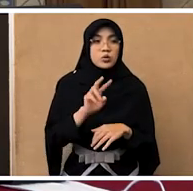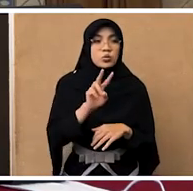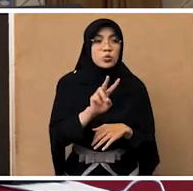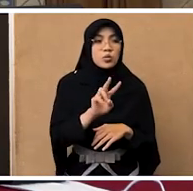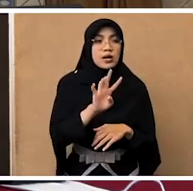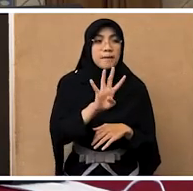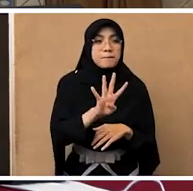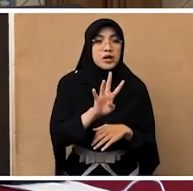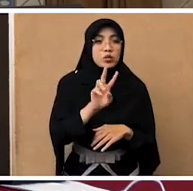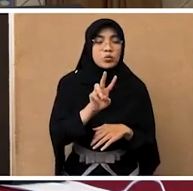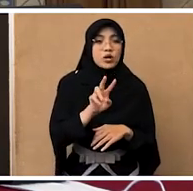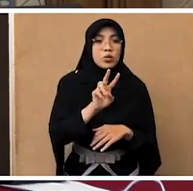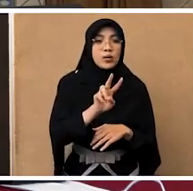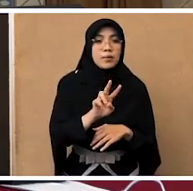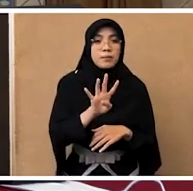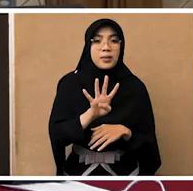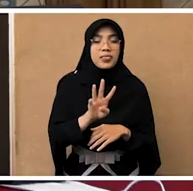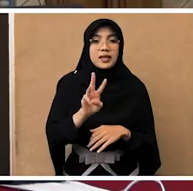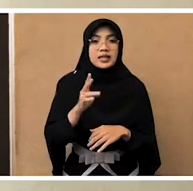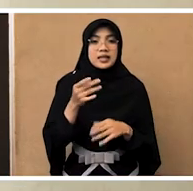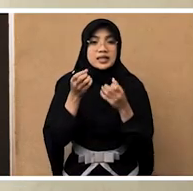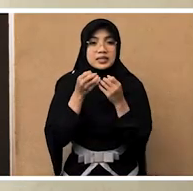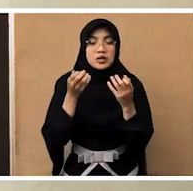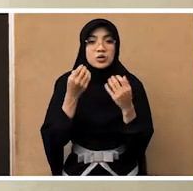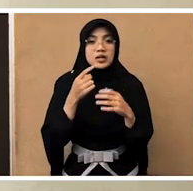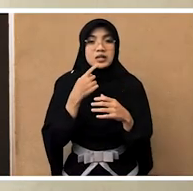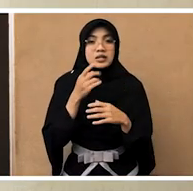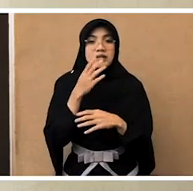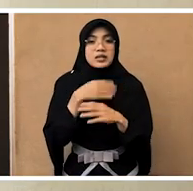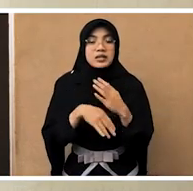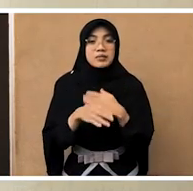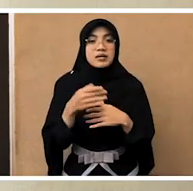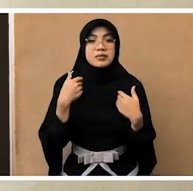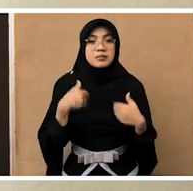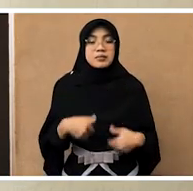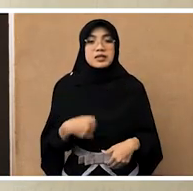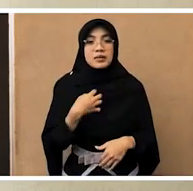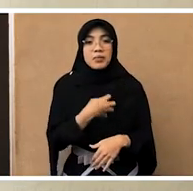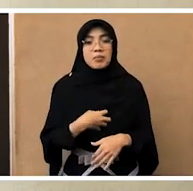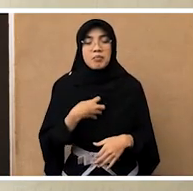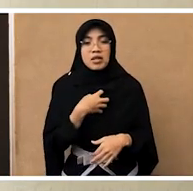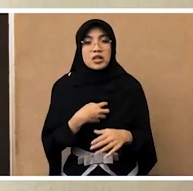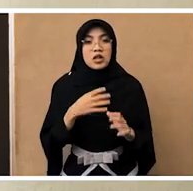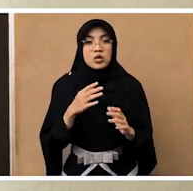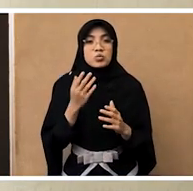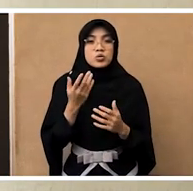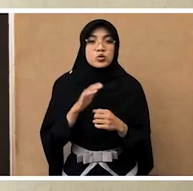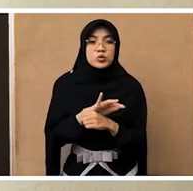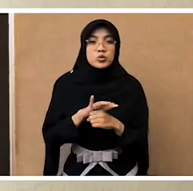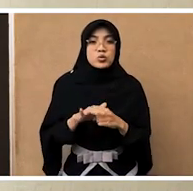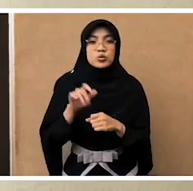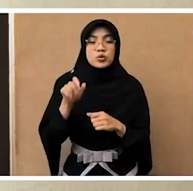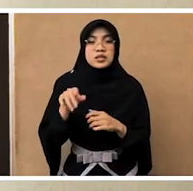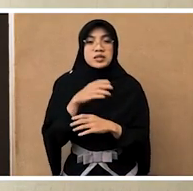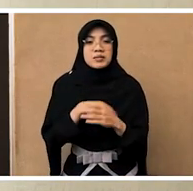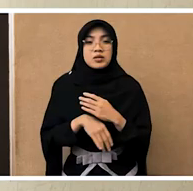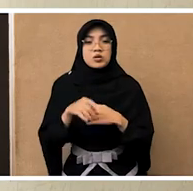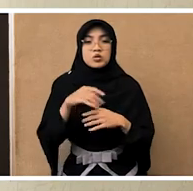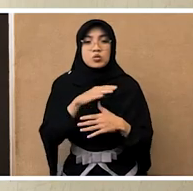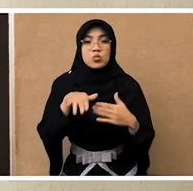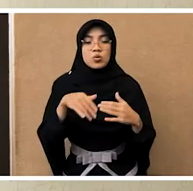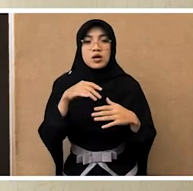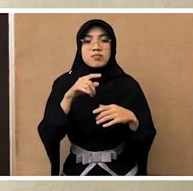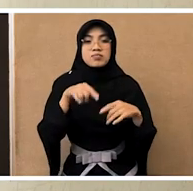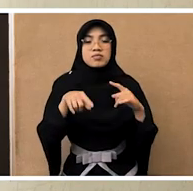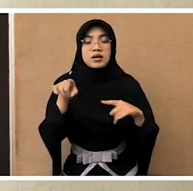42 dan 243 yang tadi hanya menyebutkan disabilitas mental dan disabilitas fisik saya pikir harus dijadikan penyandangsabilitas dan seluruh ragam